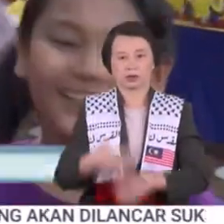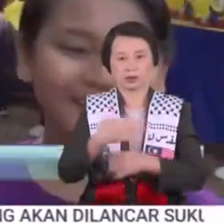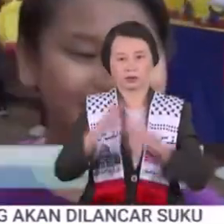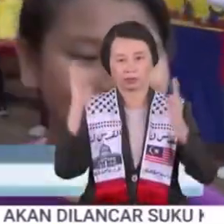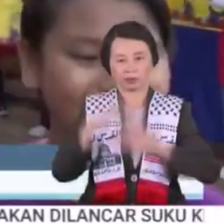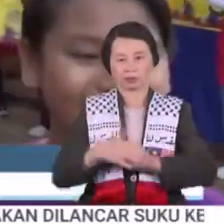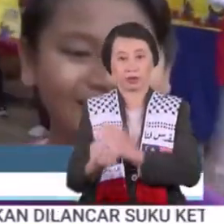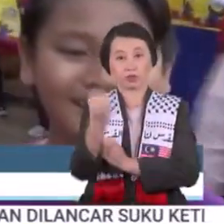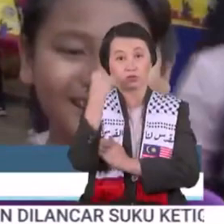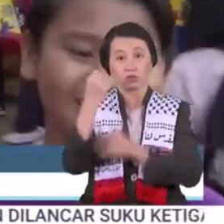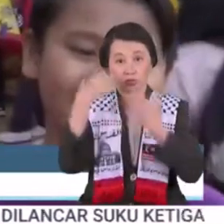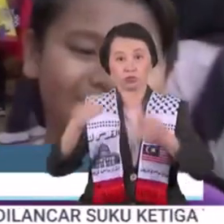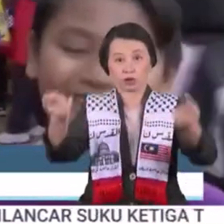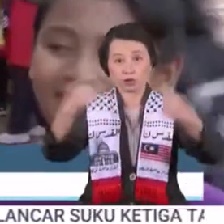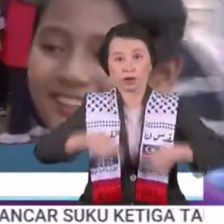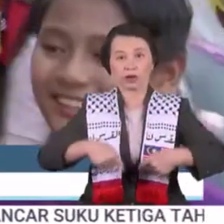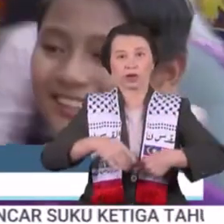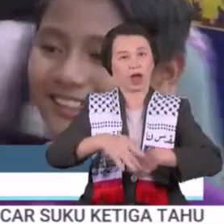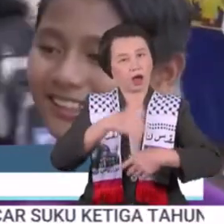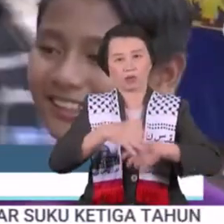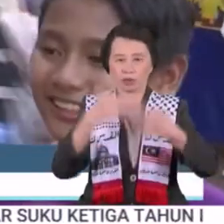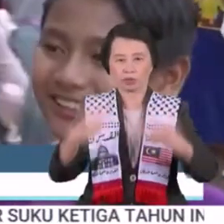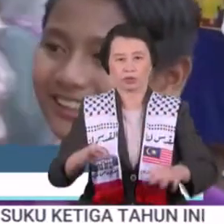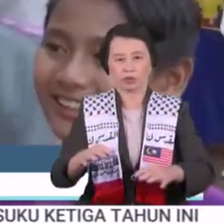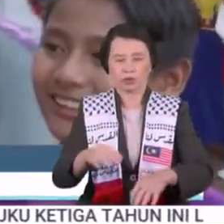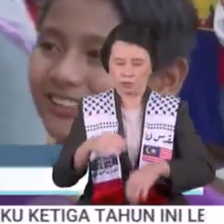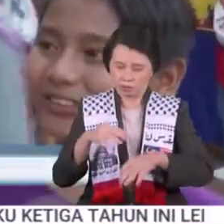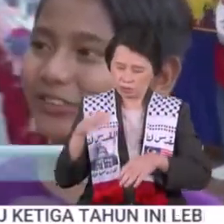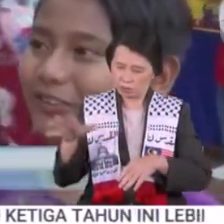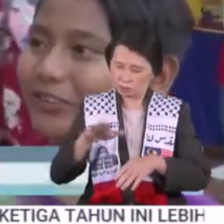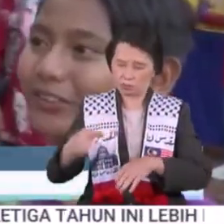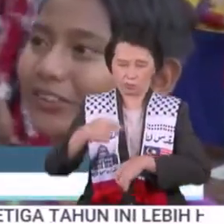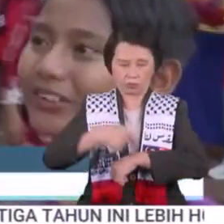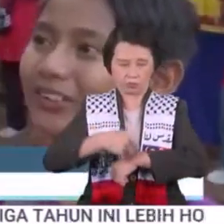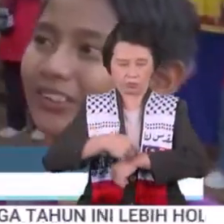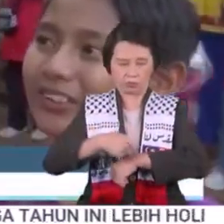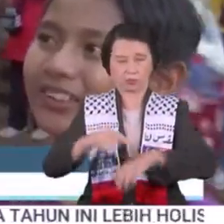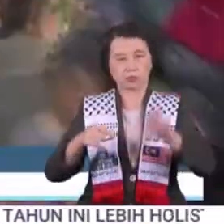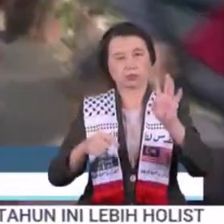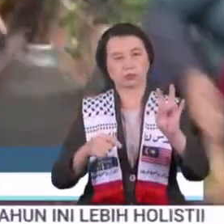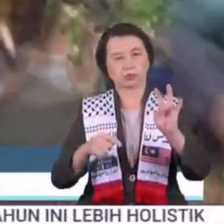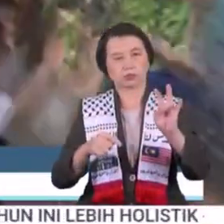main subuh tu dia datang sini. Tapi dalam pukul